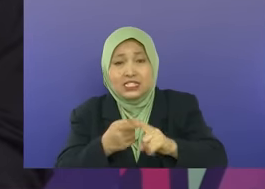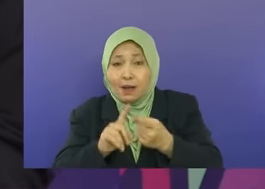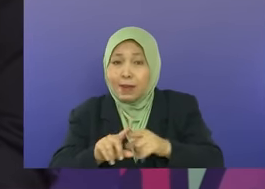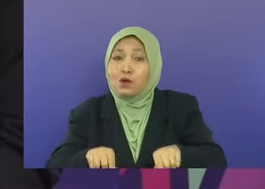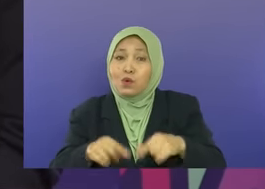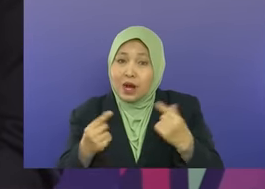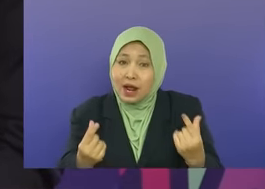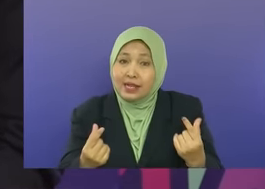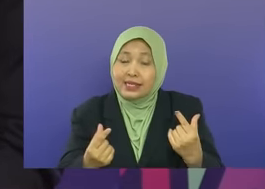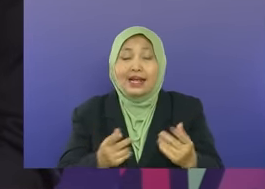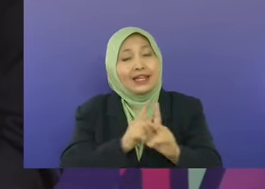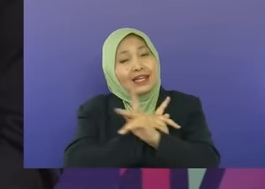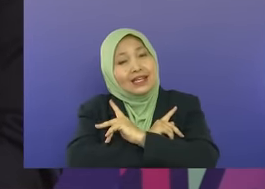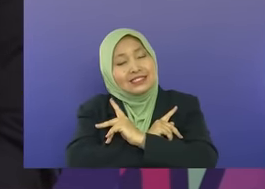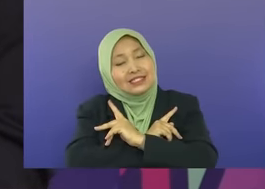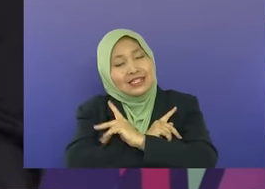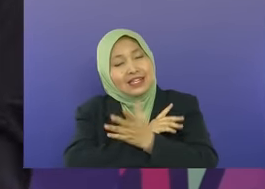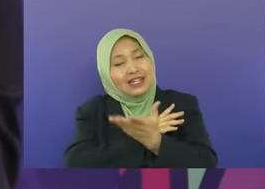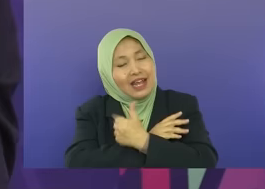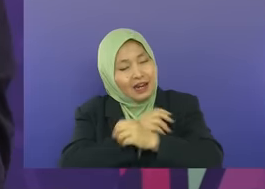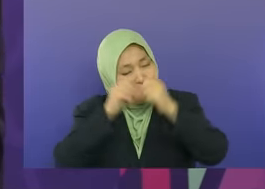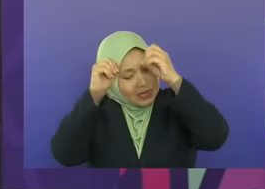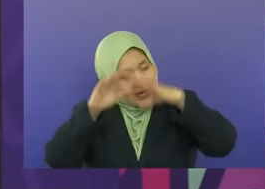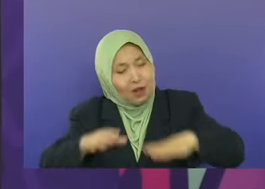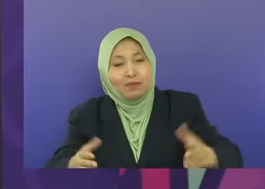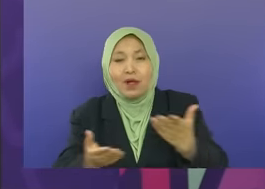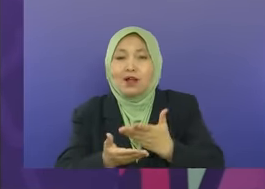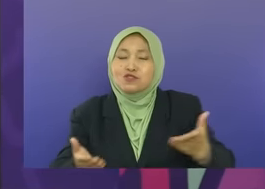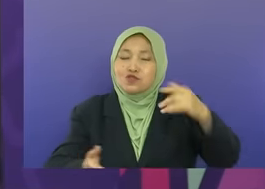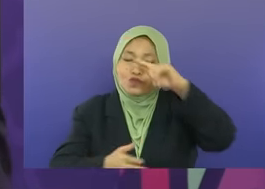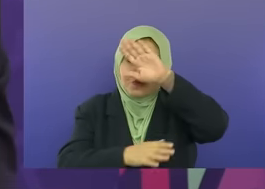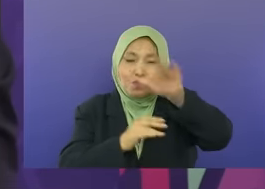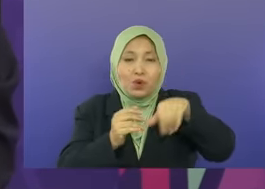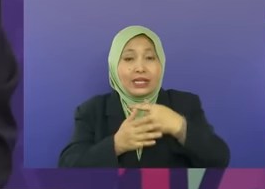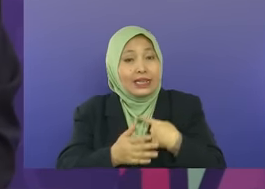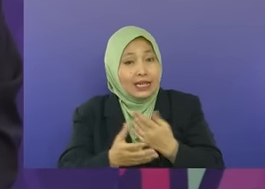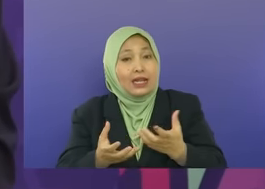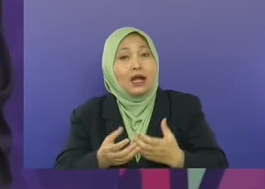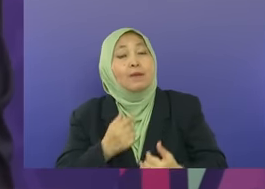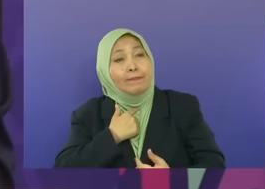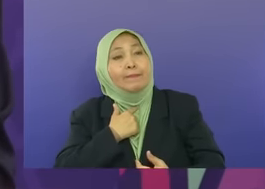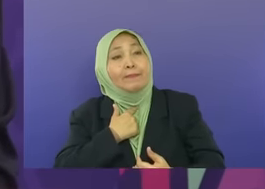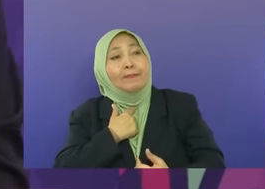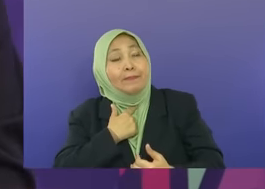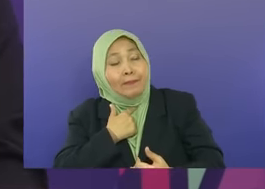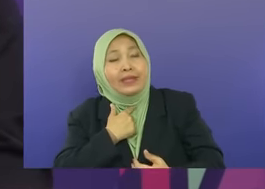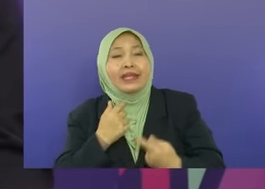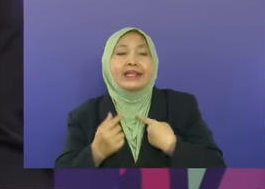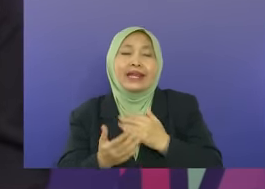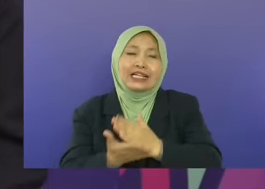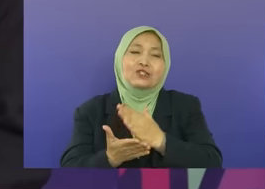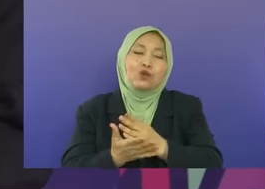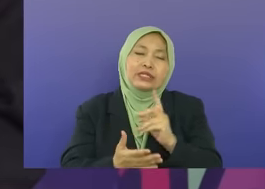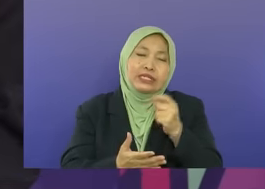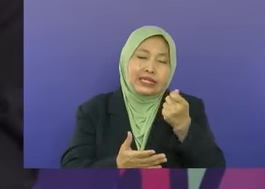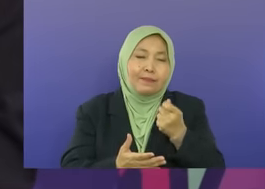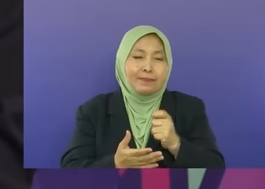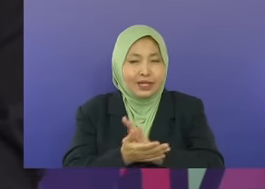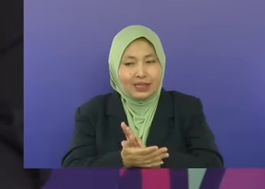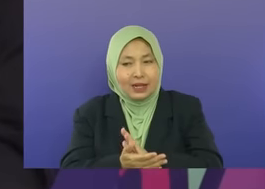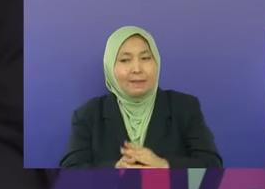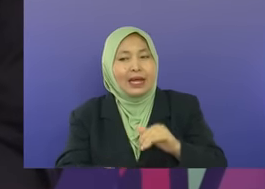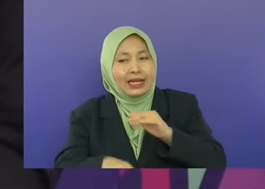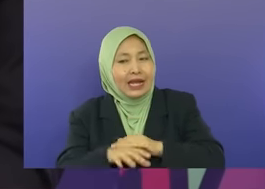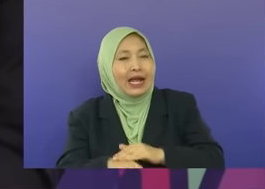yang dikasihi dalam rahmat Allah Subhanahu Wa Ta'ala kita sehingga seketika ke ruangan tajwid